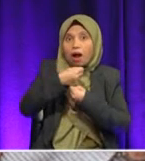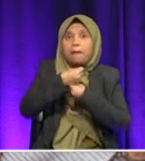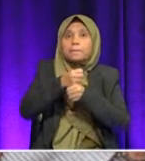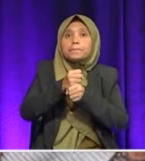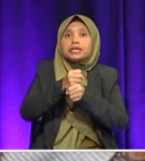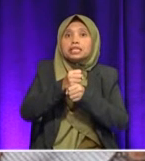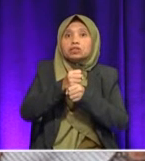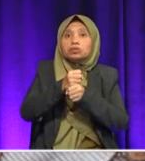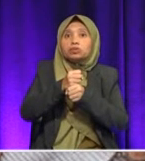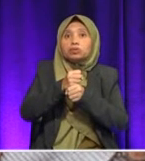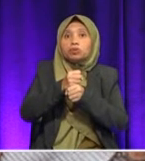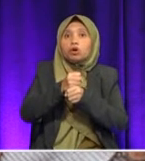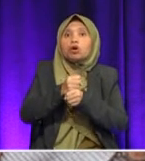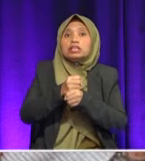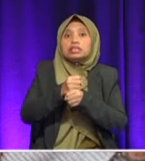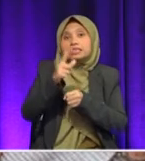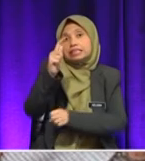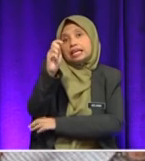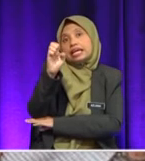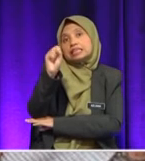tekstur dan juga warna